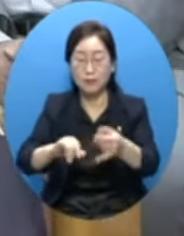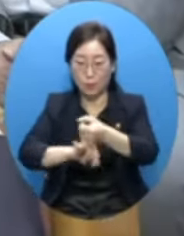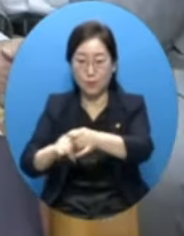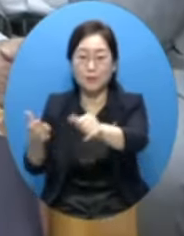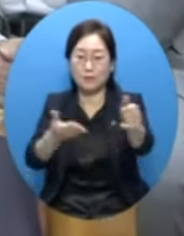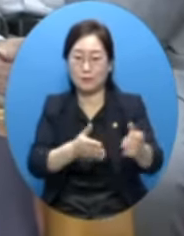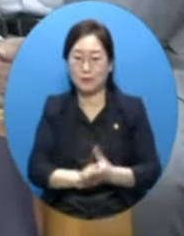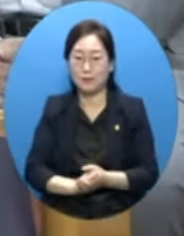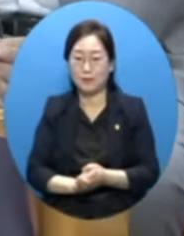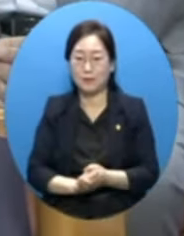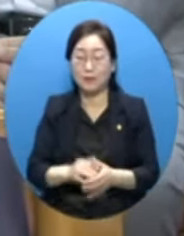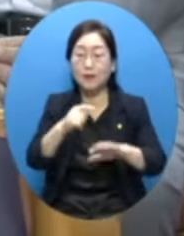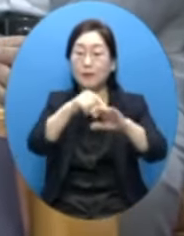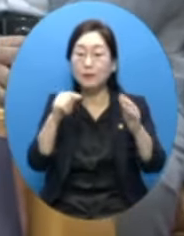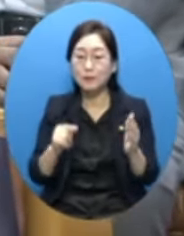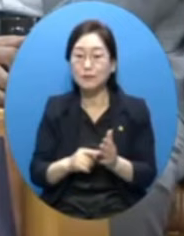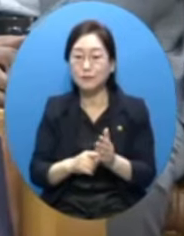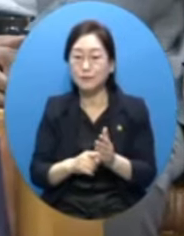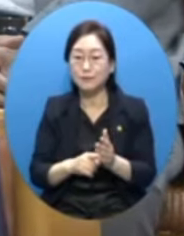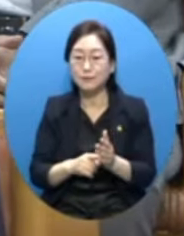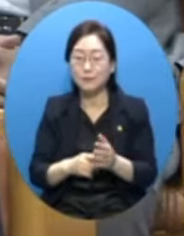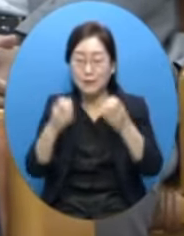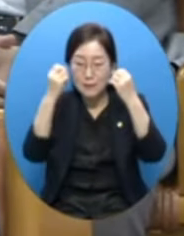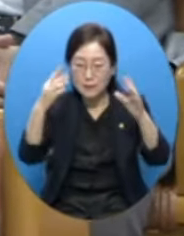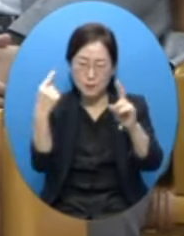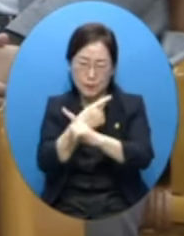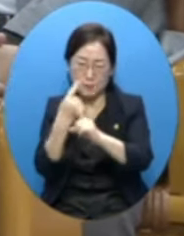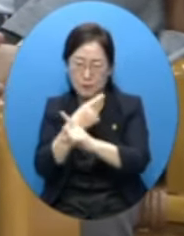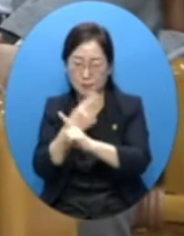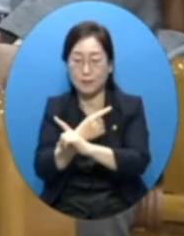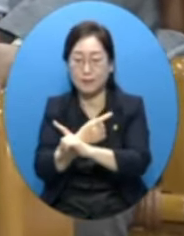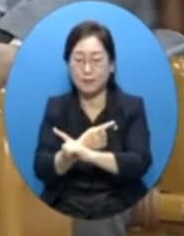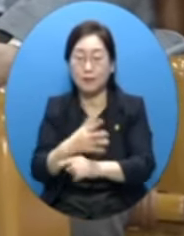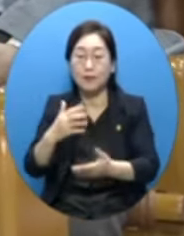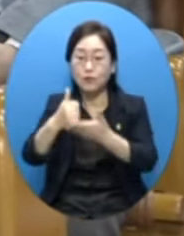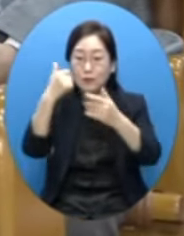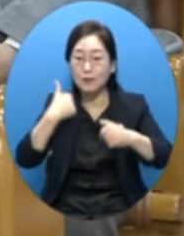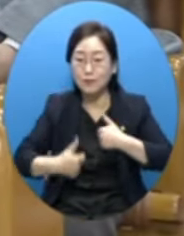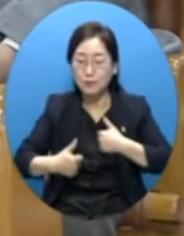바랍니다. 마음을 새롭게 함으로 변화를 받아 우리 주님이